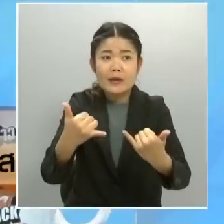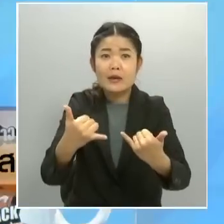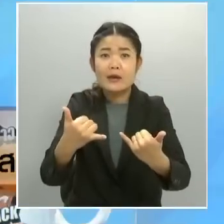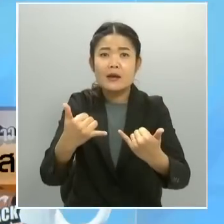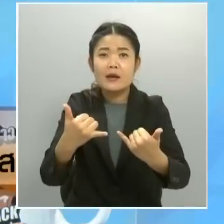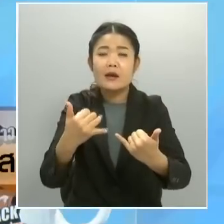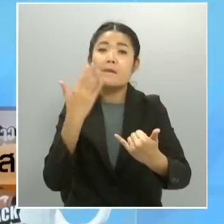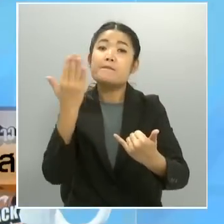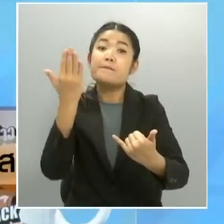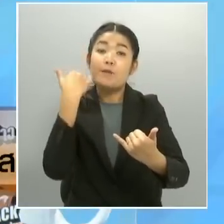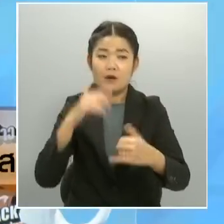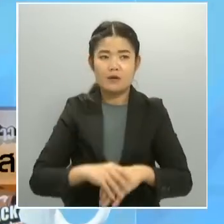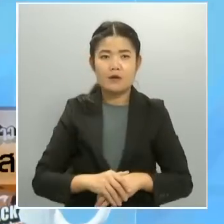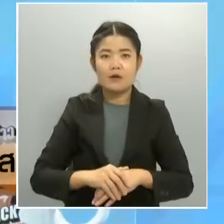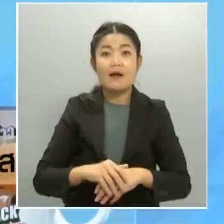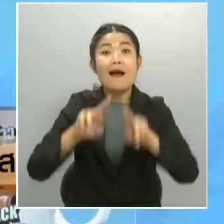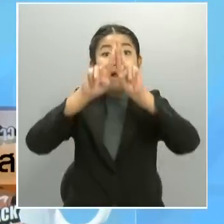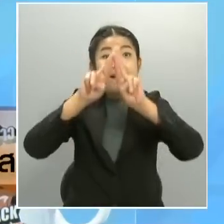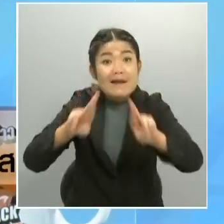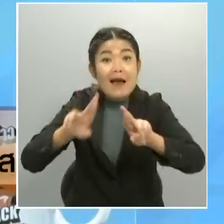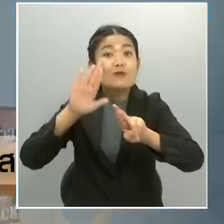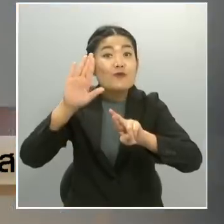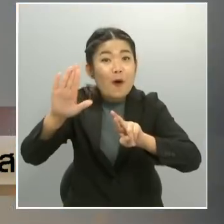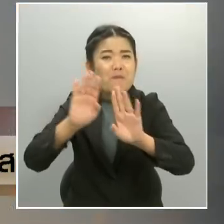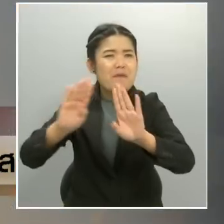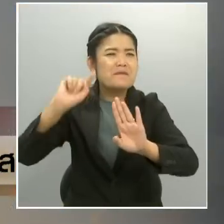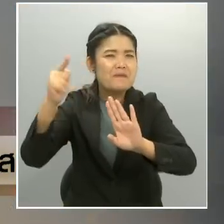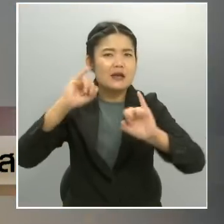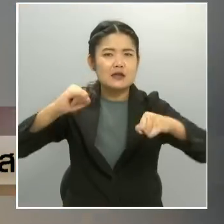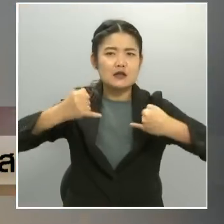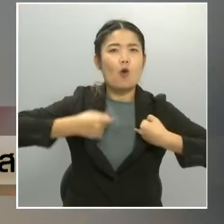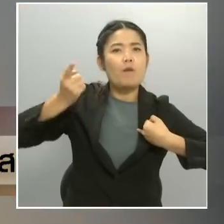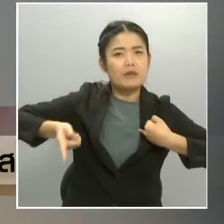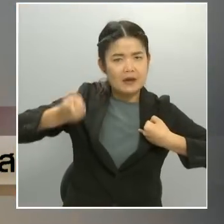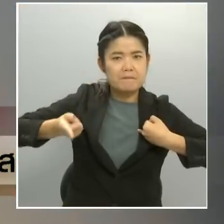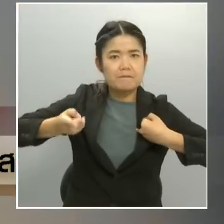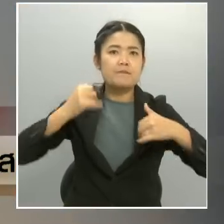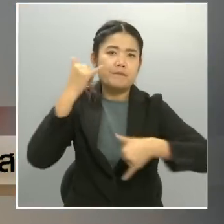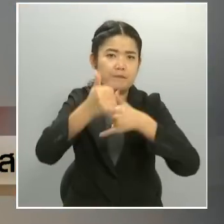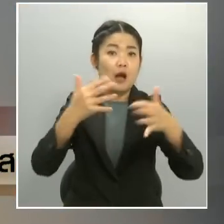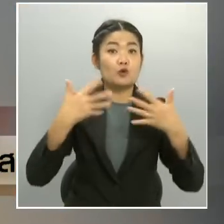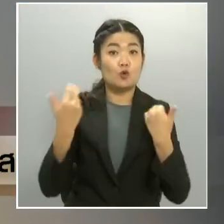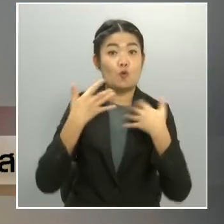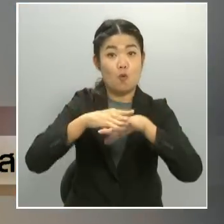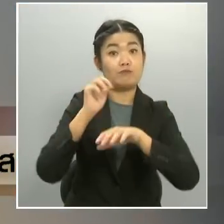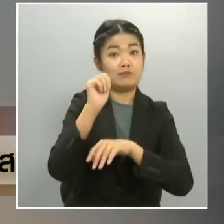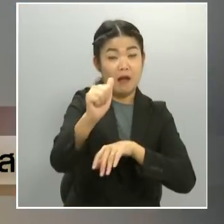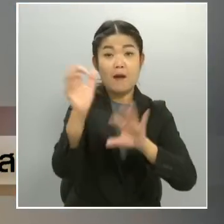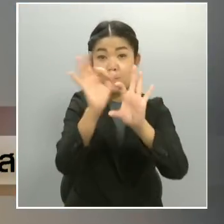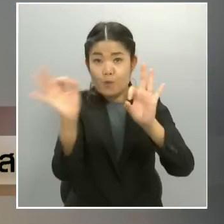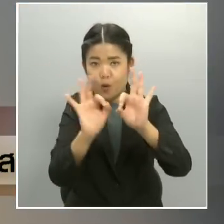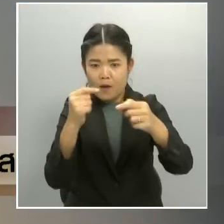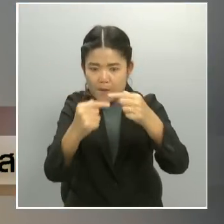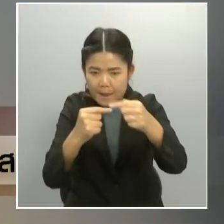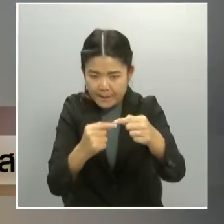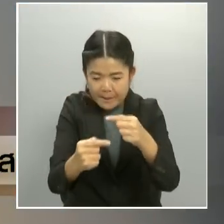านนะเปิดร้านใหม่วันแรกเปลี่ยนชื่อใหม่เจ้าของเดิมไปสนุกกันได้แล้วก็เขียนข้อความในคอมเมนต์เพิ่มเติม